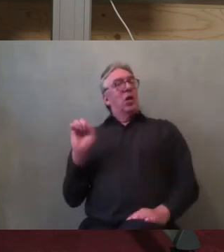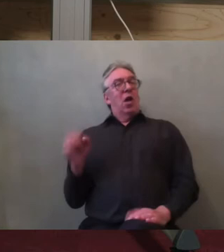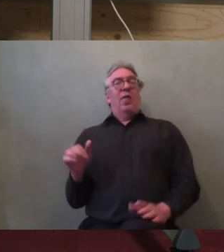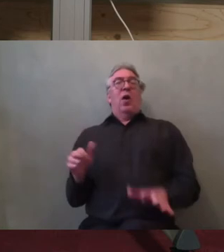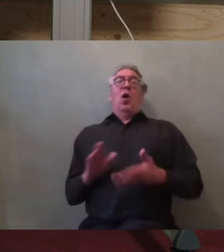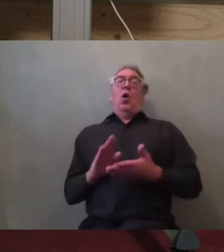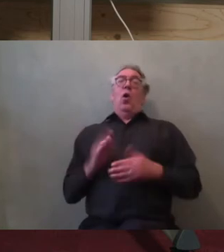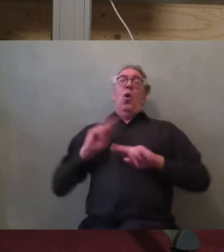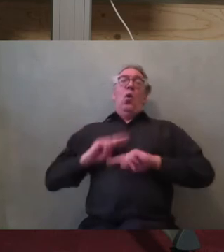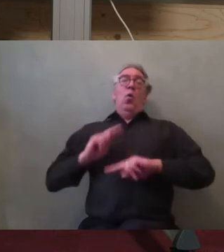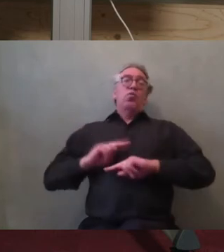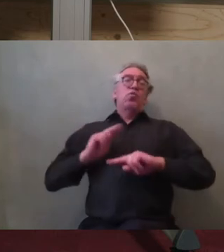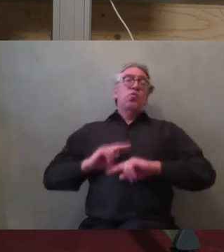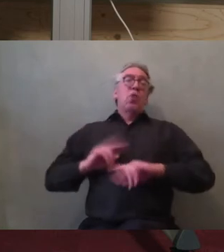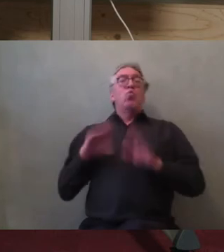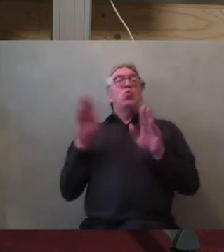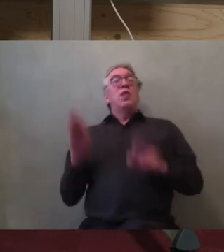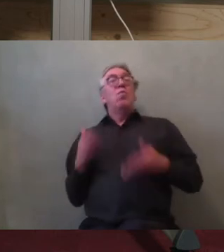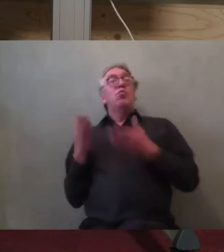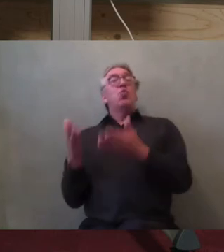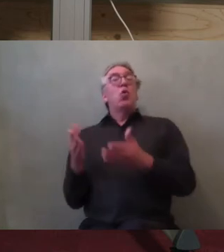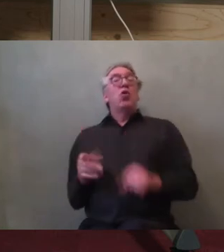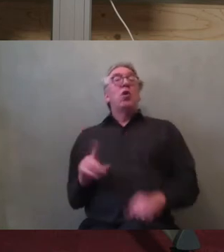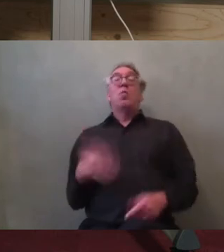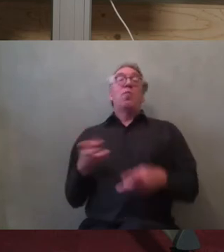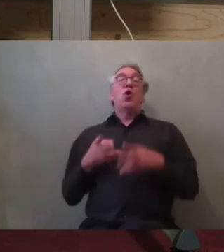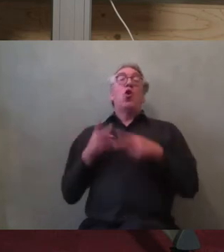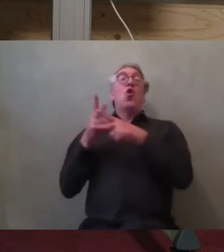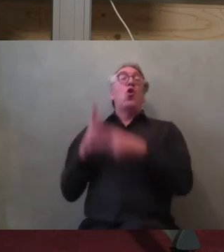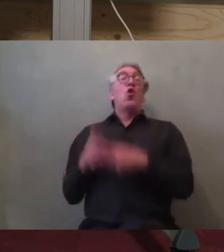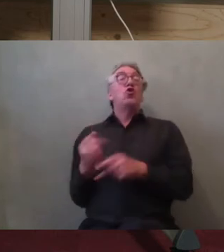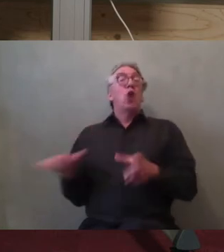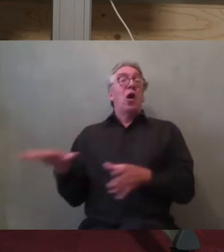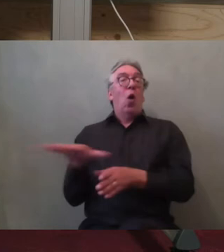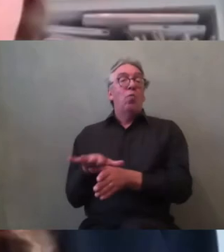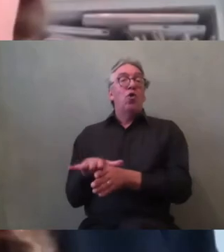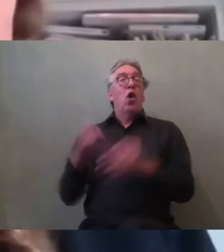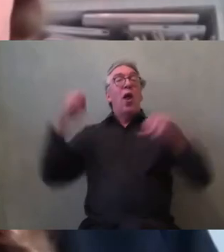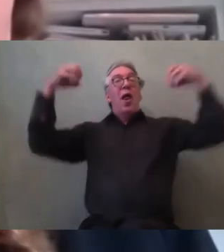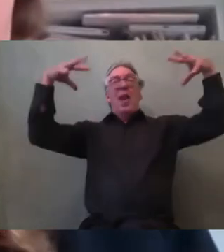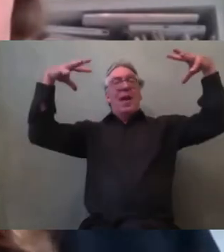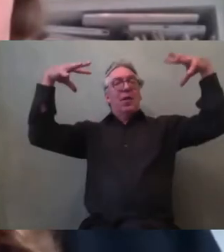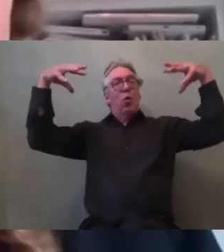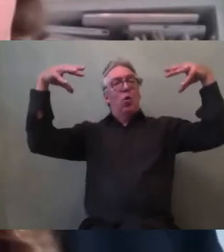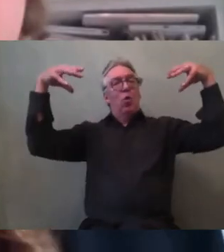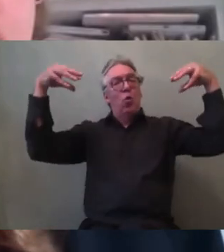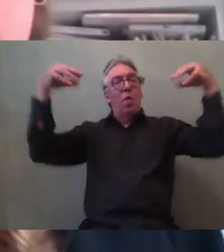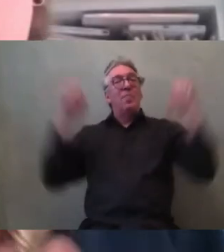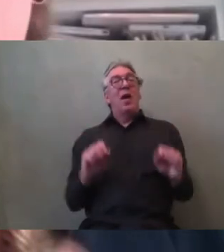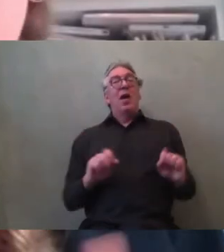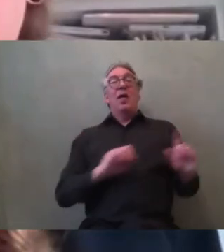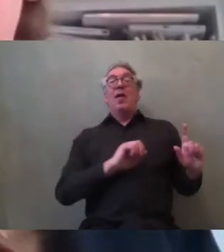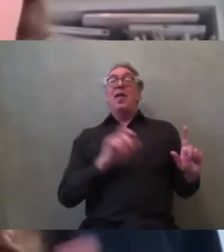daarbij bijvoorbeeld aan dat er een rustruimte is, dat je bijvoorbeeld het licht dimt, dat je de beeldschermen uitzet, dat je het